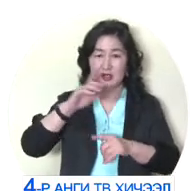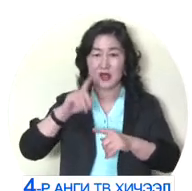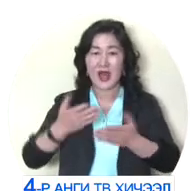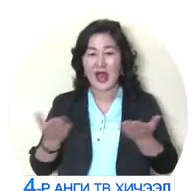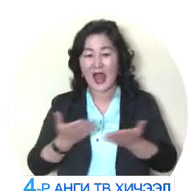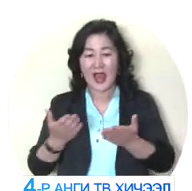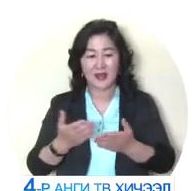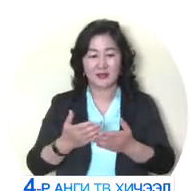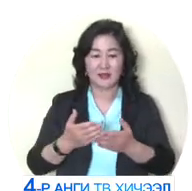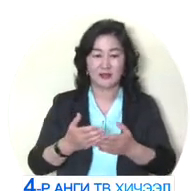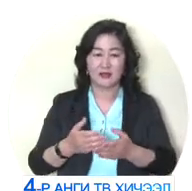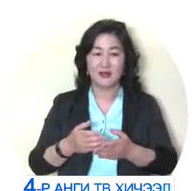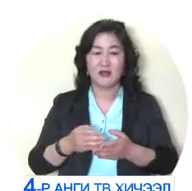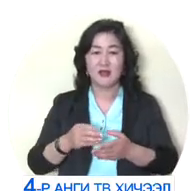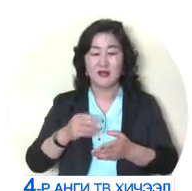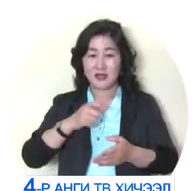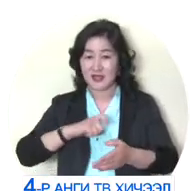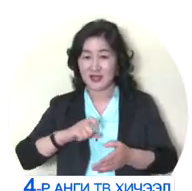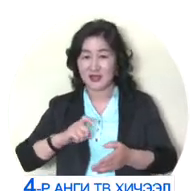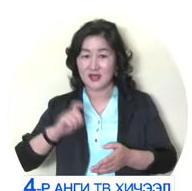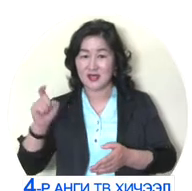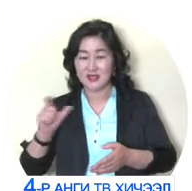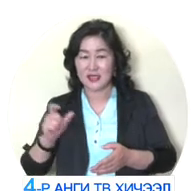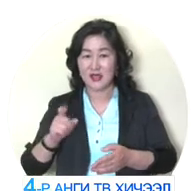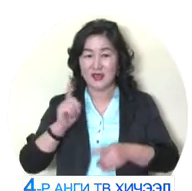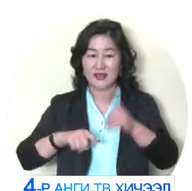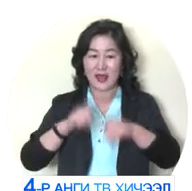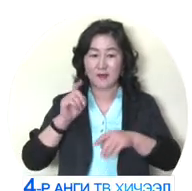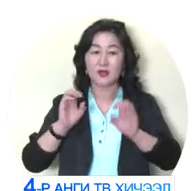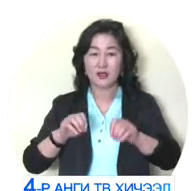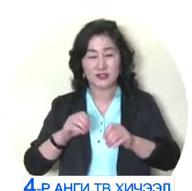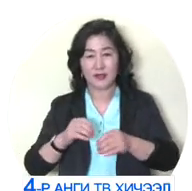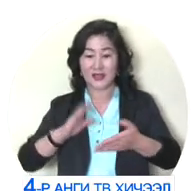хизээ ямар болсон байхыг танилцуулж өчээрэй.